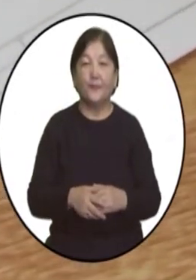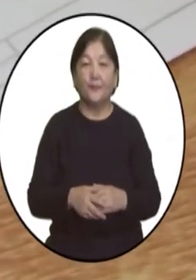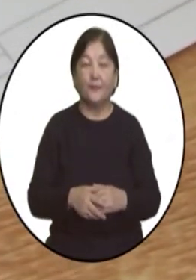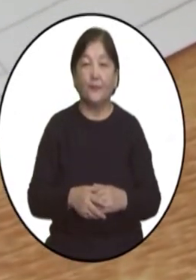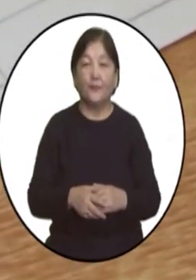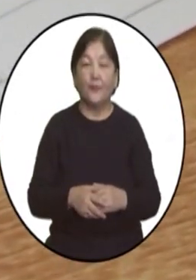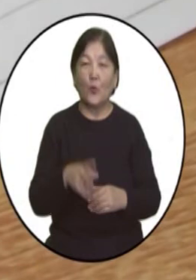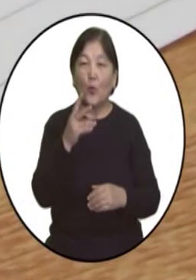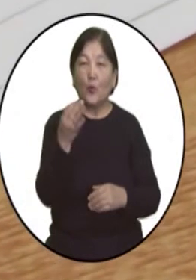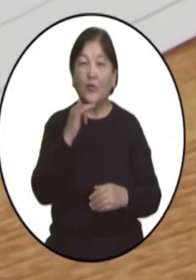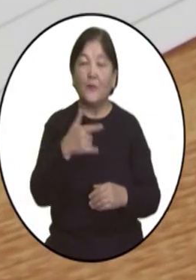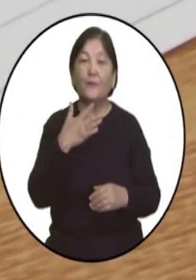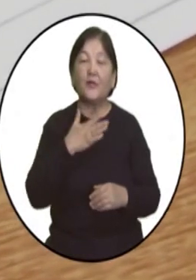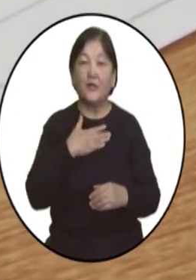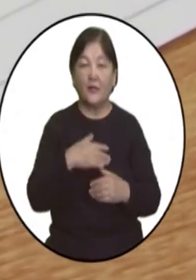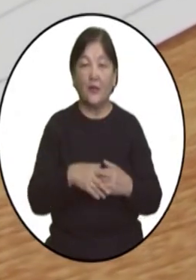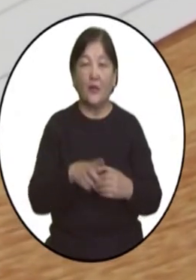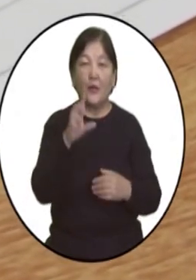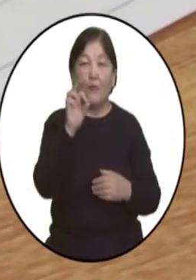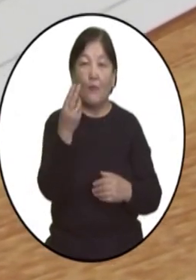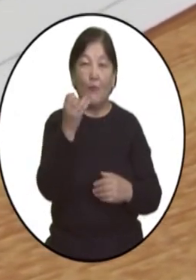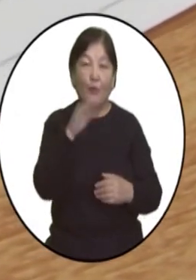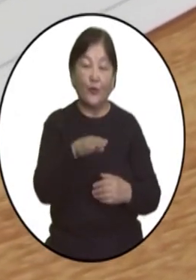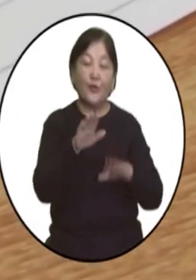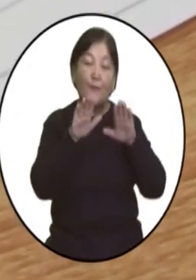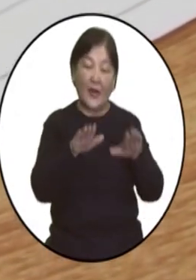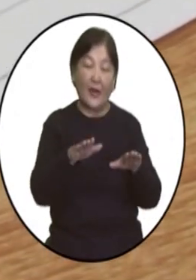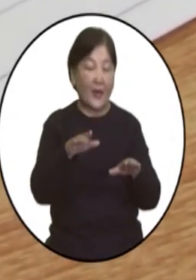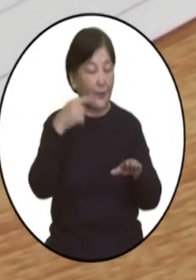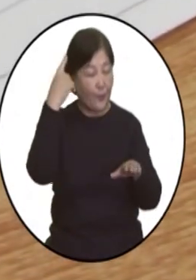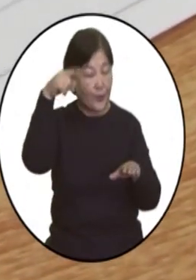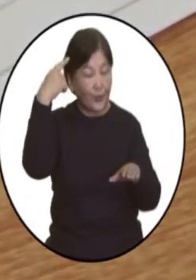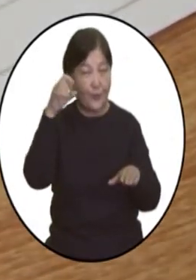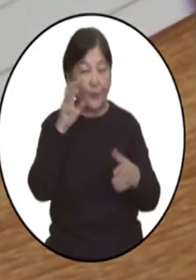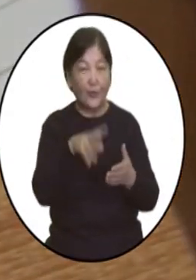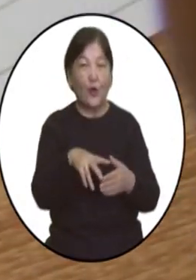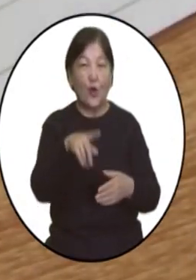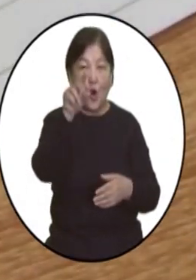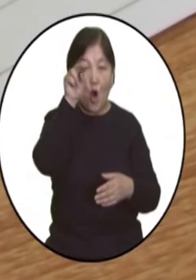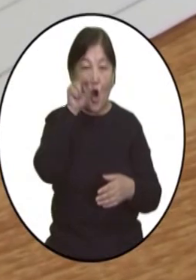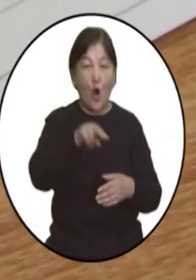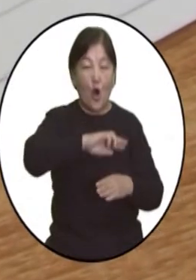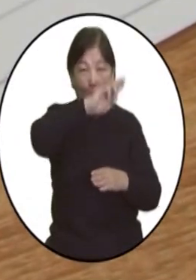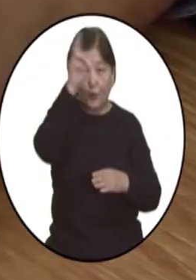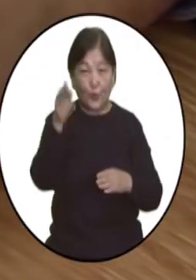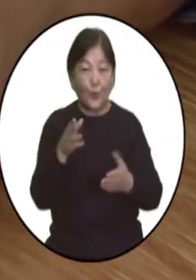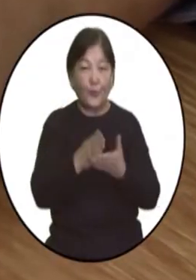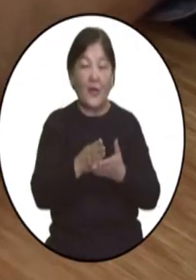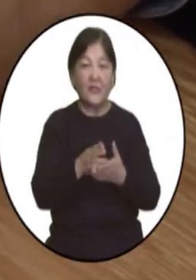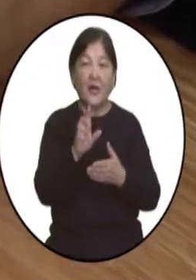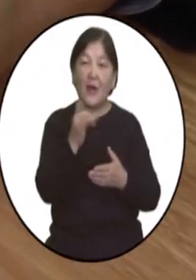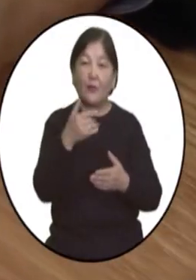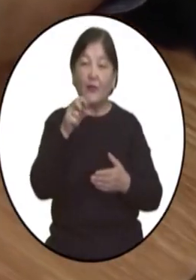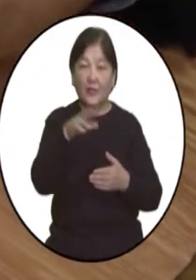За үүнийг бид нар бодит байдлаар нь төсөөлөх юм бол окторгон координатын систем маань октант